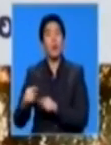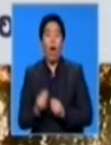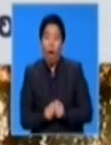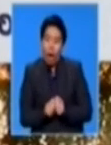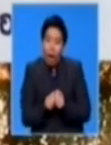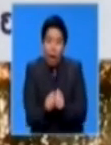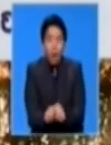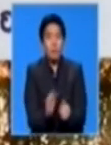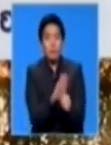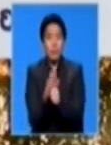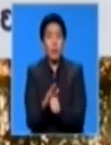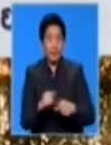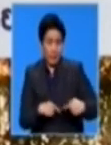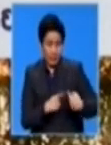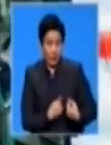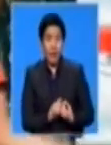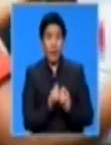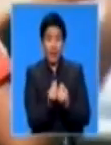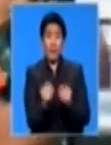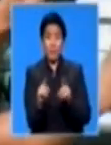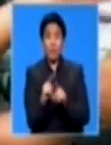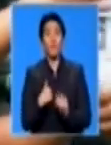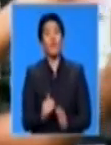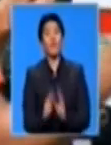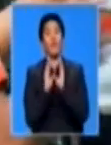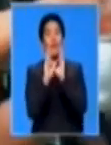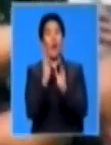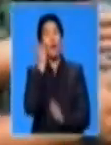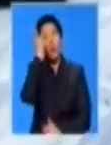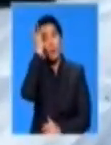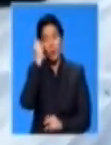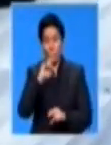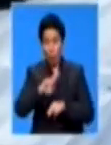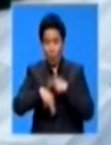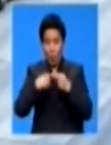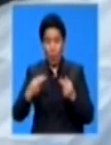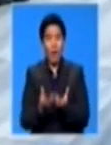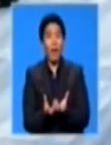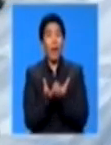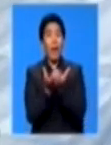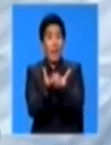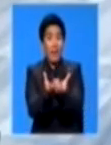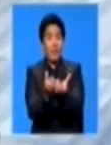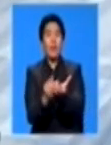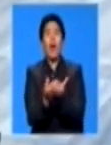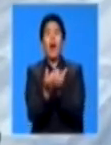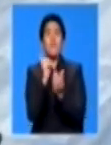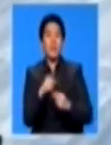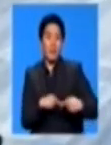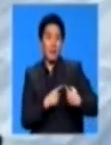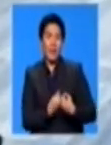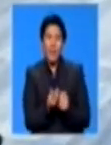านมาทั้งสิ้นให้กำลังใจเขาบ้างนะครับผมขอฝากข้อคิดเกี่ยวกับการมอบของขวัญว่าก็ให้เขาเป็นกำลังใจนะครับ